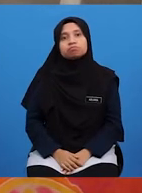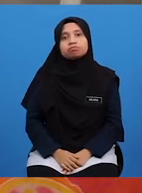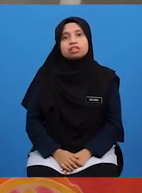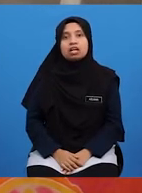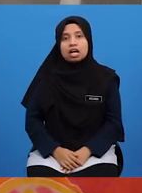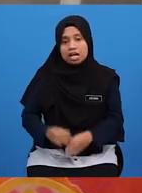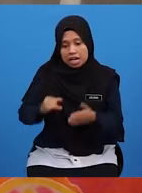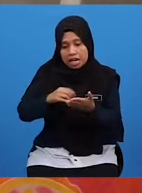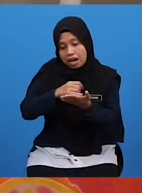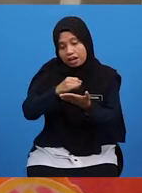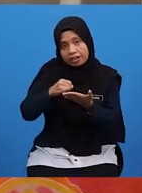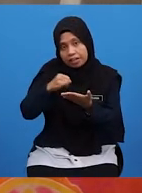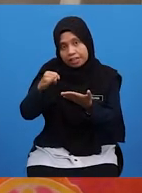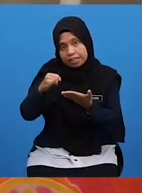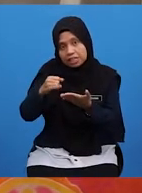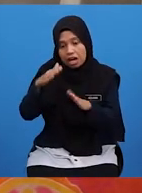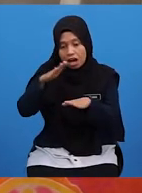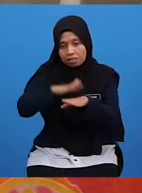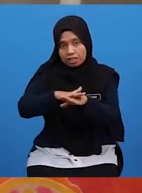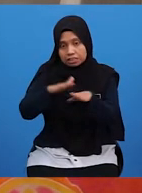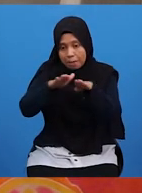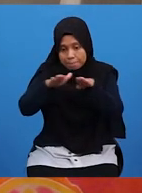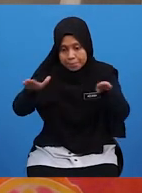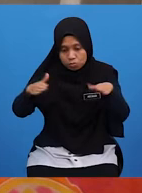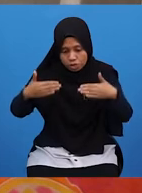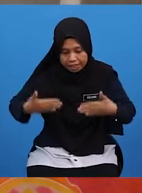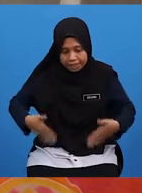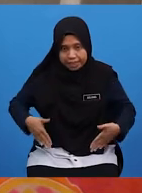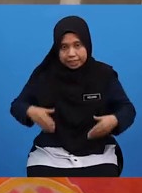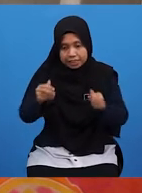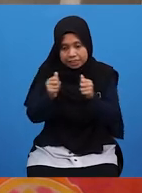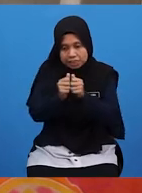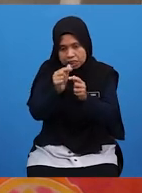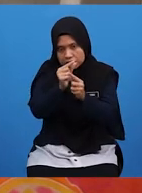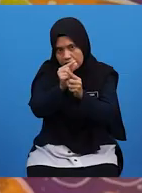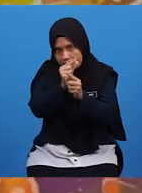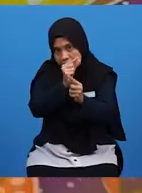Lakarkan cairan lilin A ke atas permukaan kain dengan satu garis lurus.